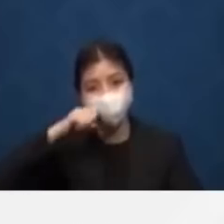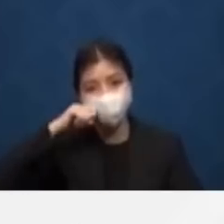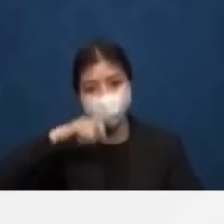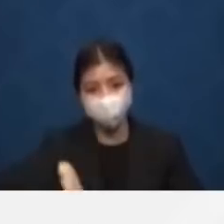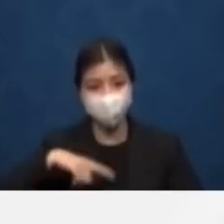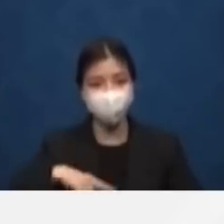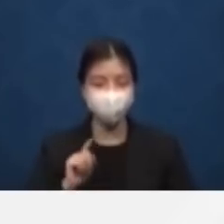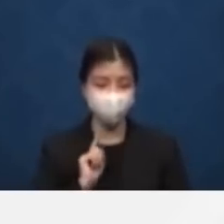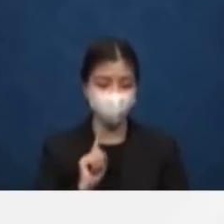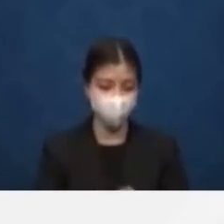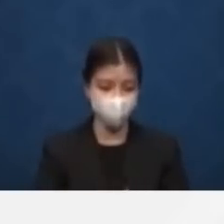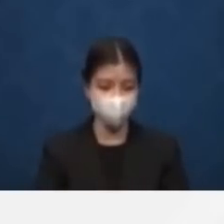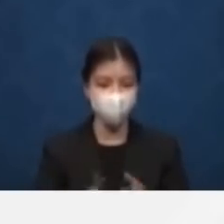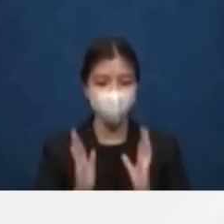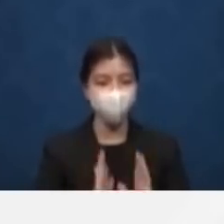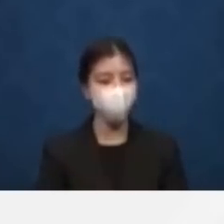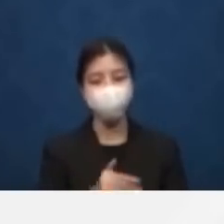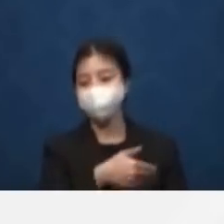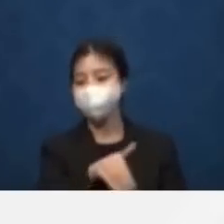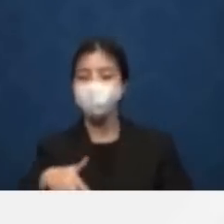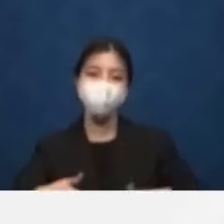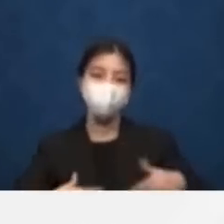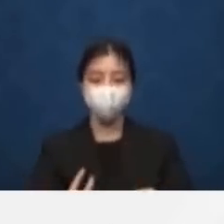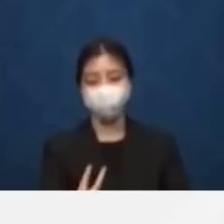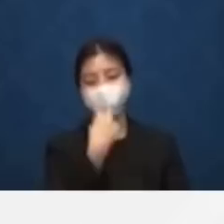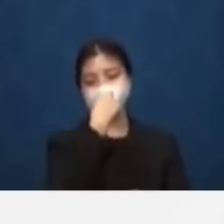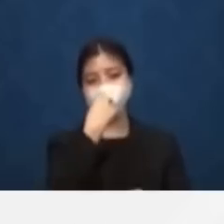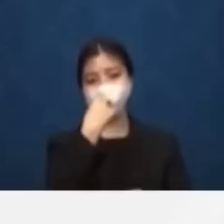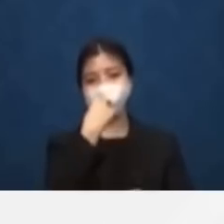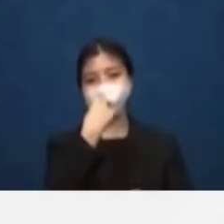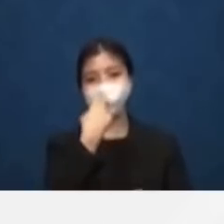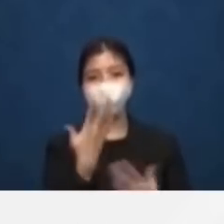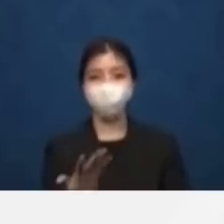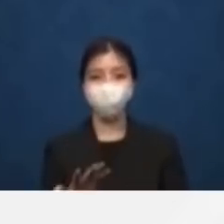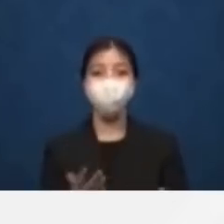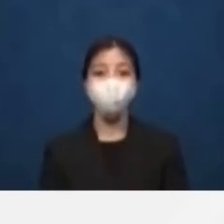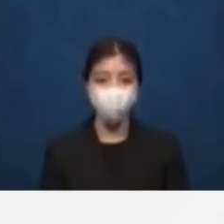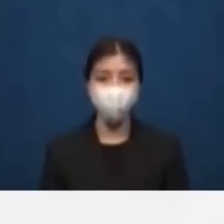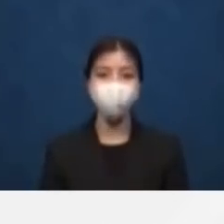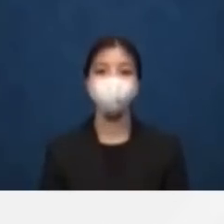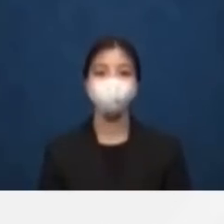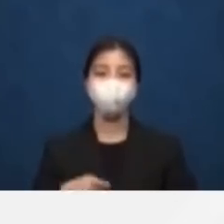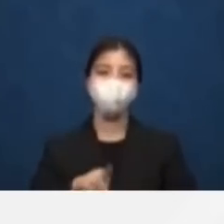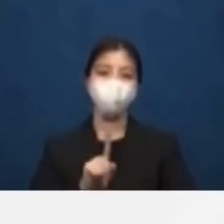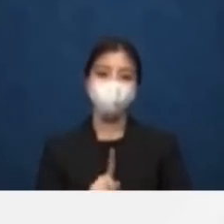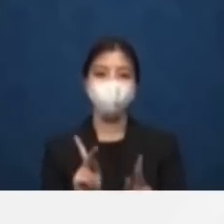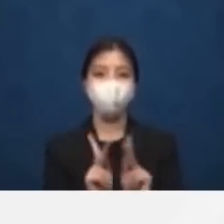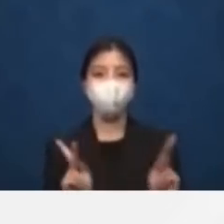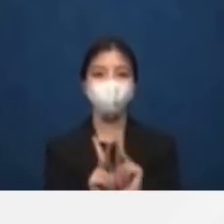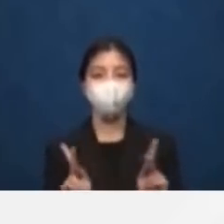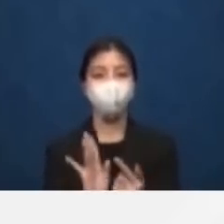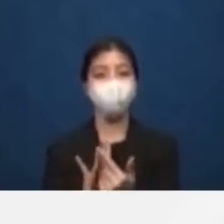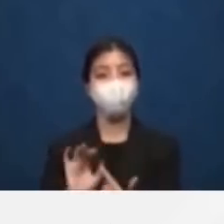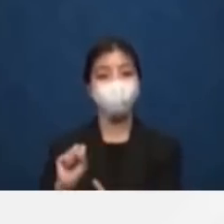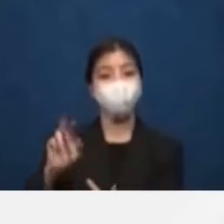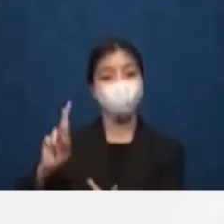บัติไม่ตบัดสัตว์ต่อคนอื่นคุณพิธามากราบหลวงพ่อสัมฤทธิ์ประสิทธิโชควัดไก่เตี้ยก่อนวันโหวตจะเป็